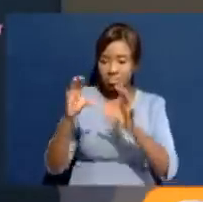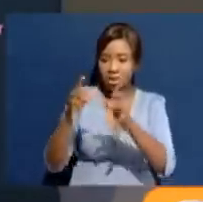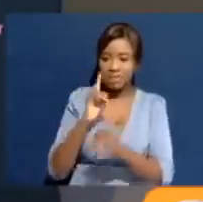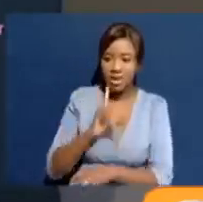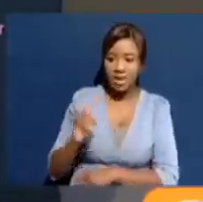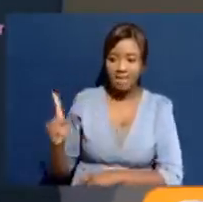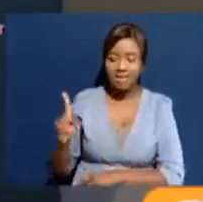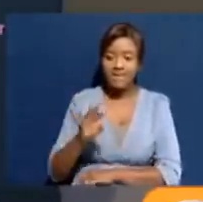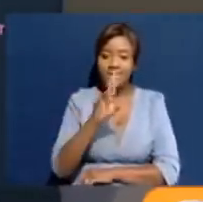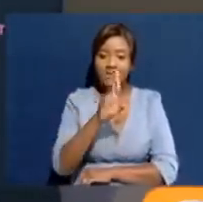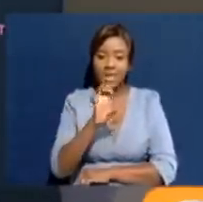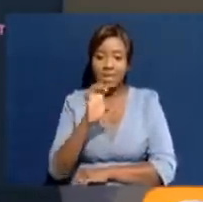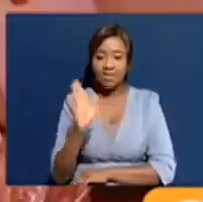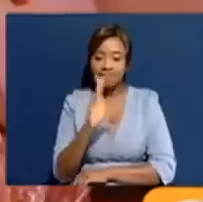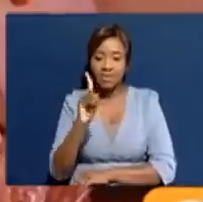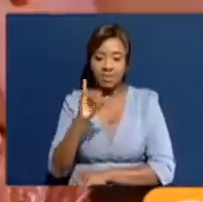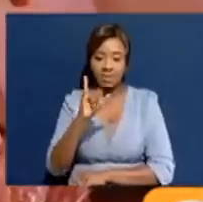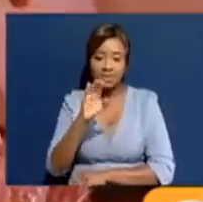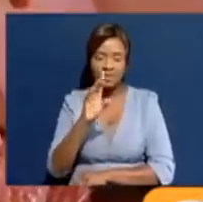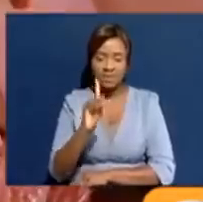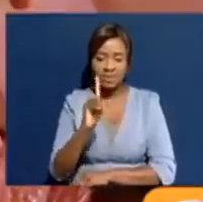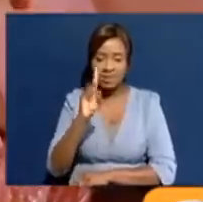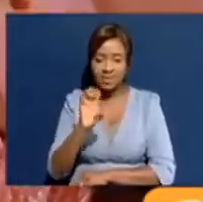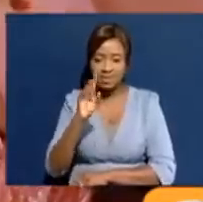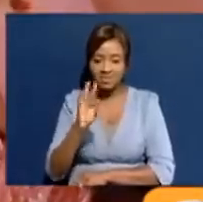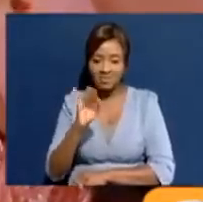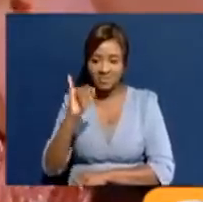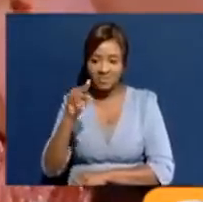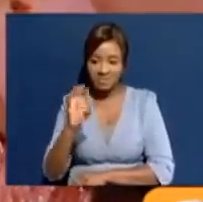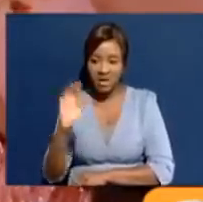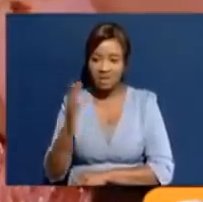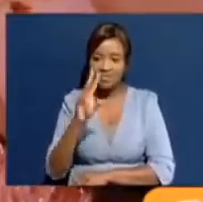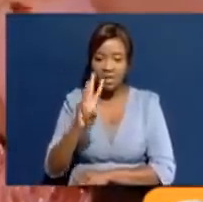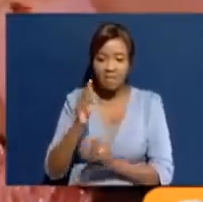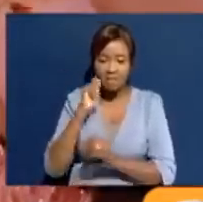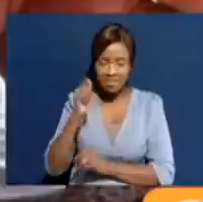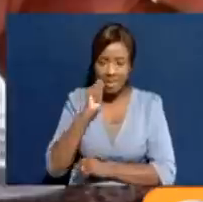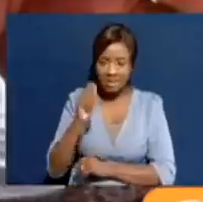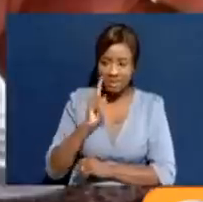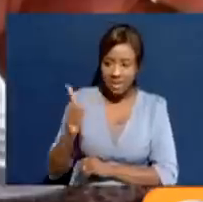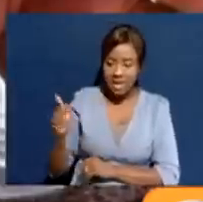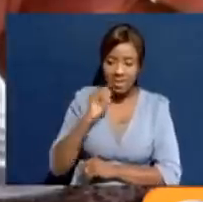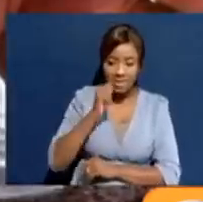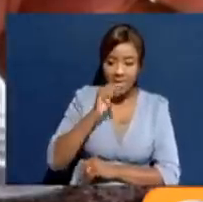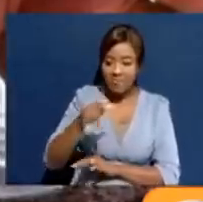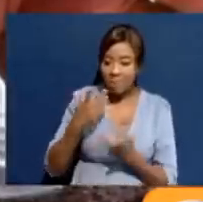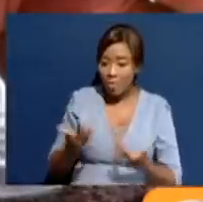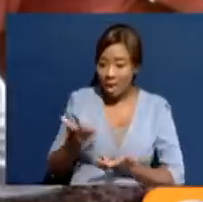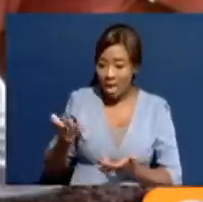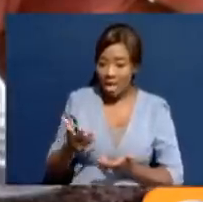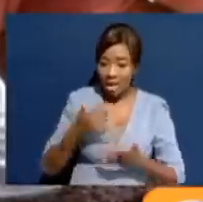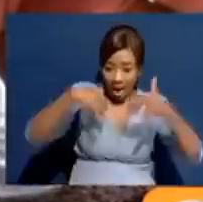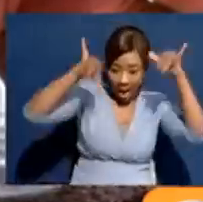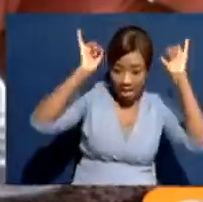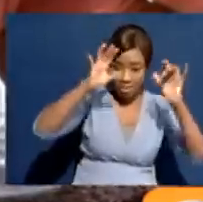Meat ambayo inatengeneza nyama kutoka kwa mimea na inayolenga kuwahimiza watu kutotegemea mifugo kula